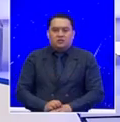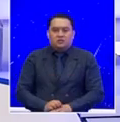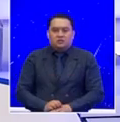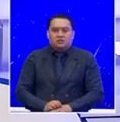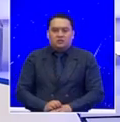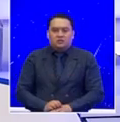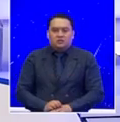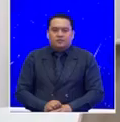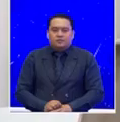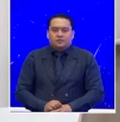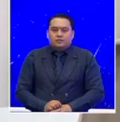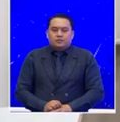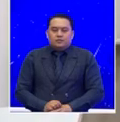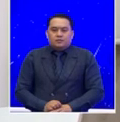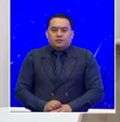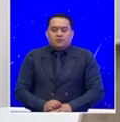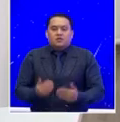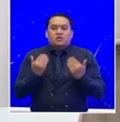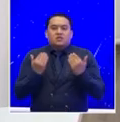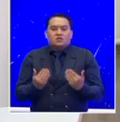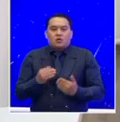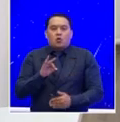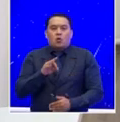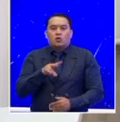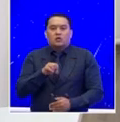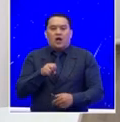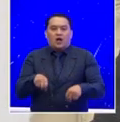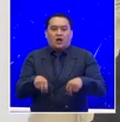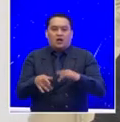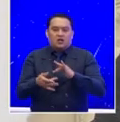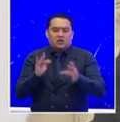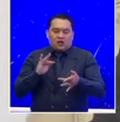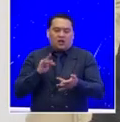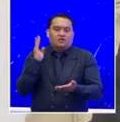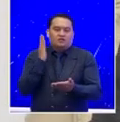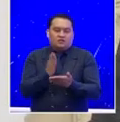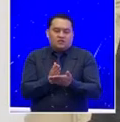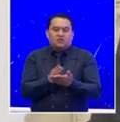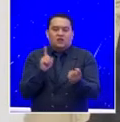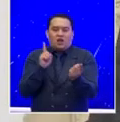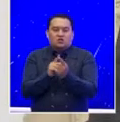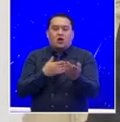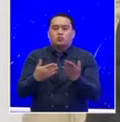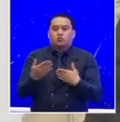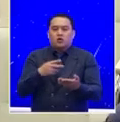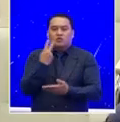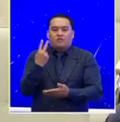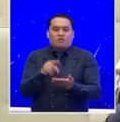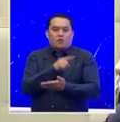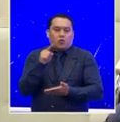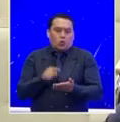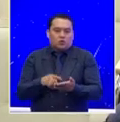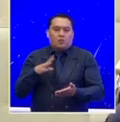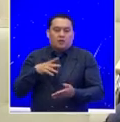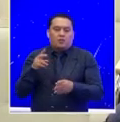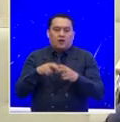области. Во время сегодняшней онлайн-встречи, состоявшейся в рамках проекта «Антикор Лайф», были обсуждены два вопроса. Первым